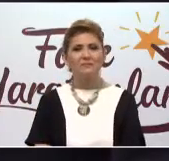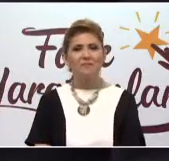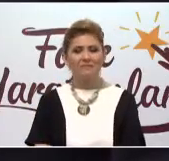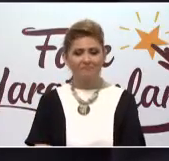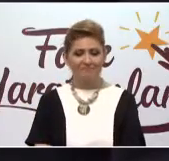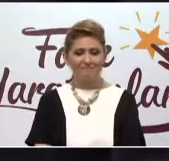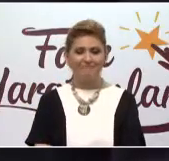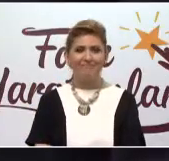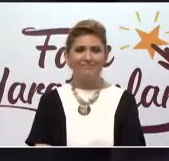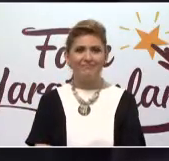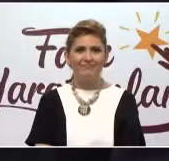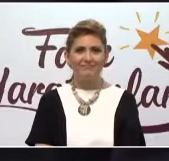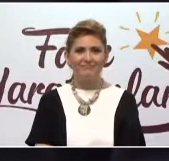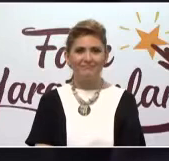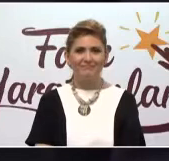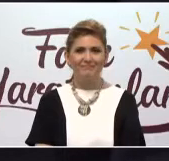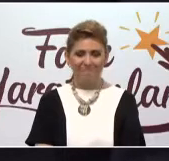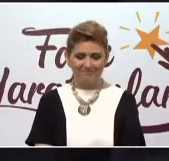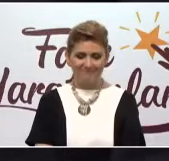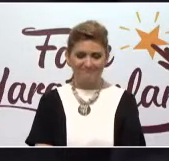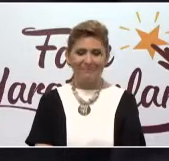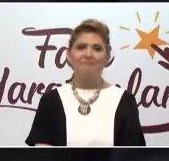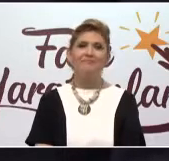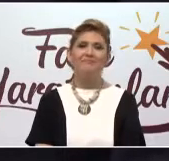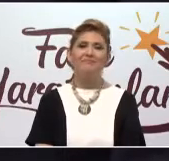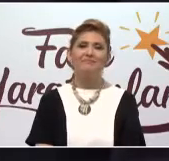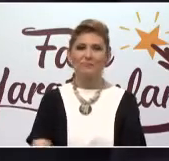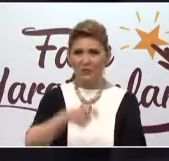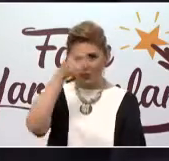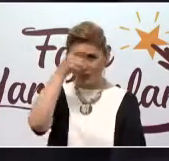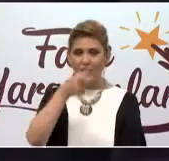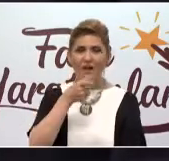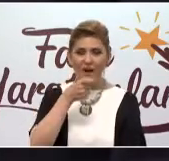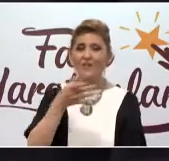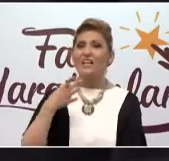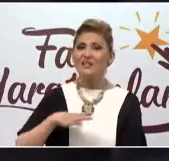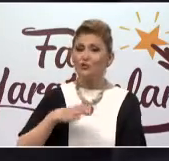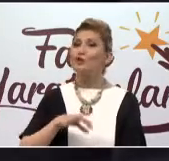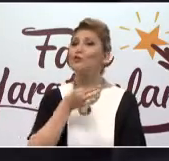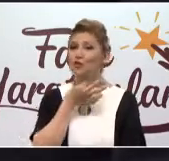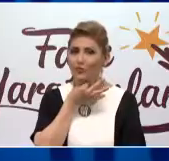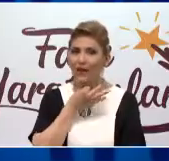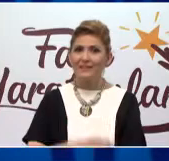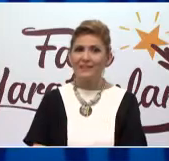Türk kahvesi fincanı tutar gibi. Evet. İstiyorum, lütfen. Evet, sade.